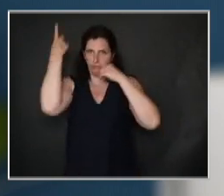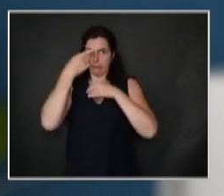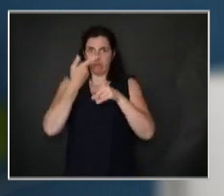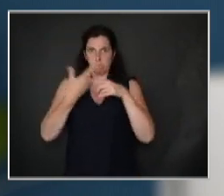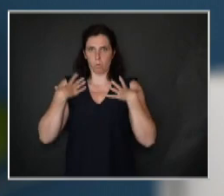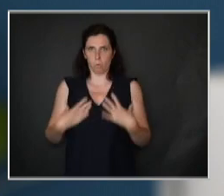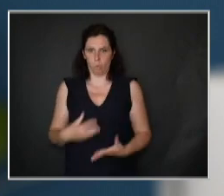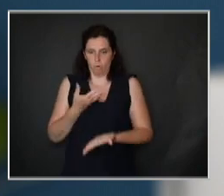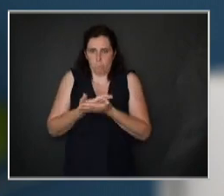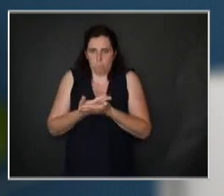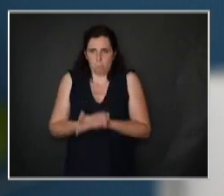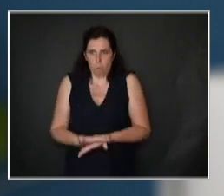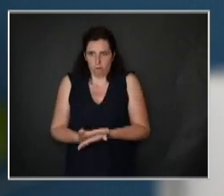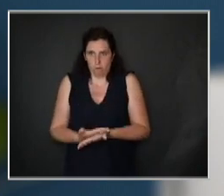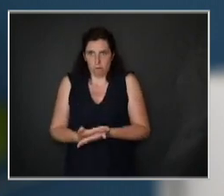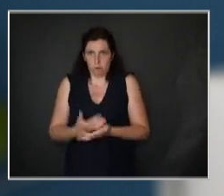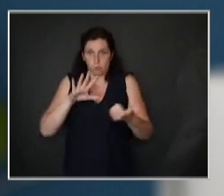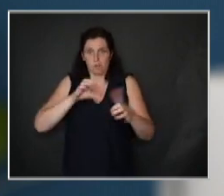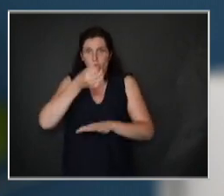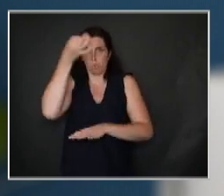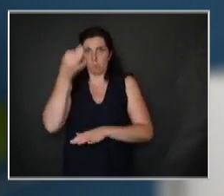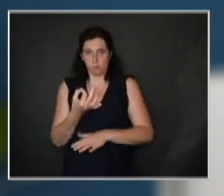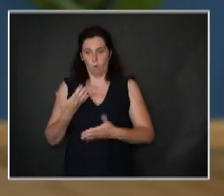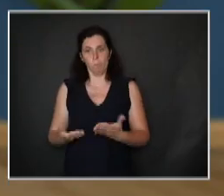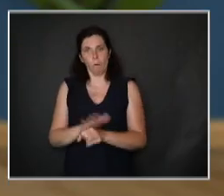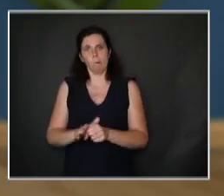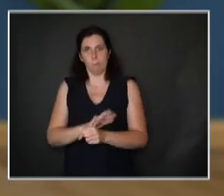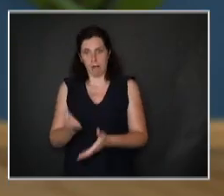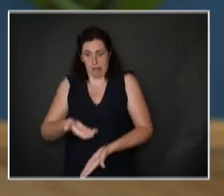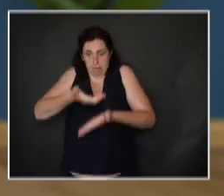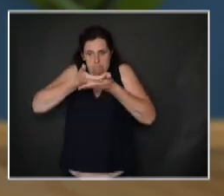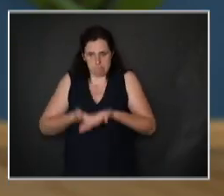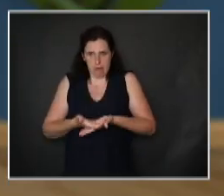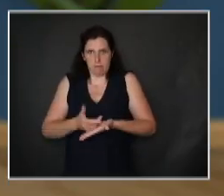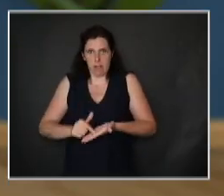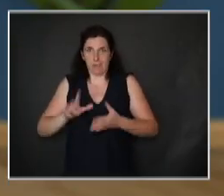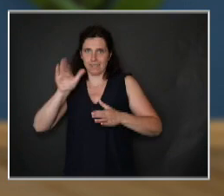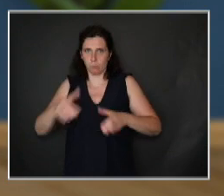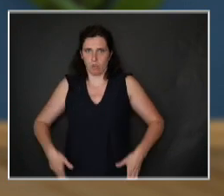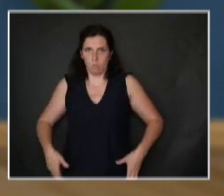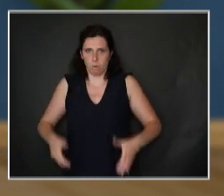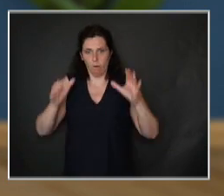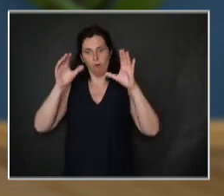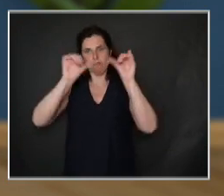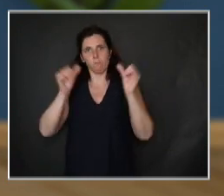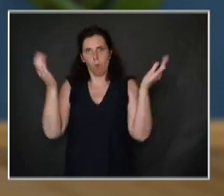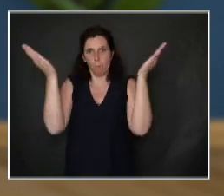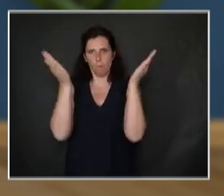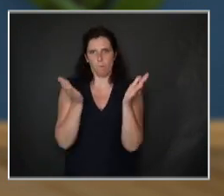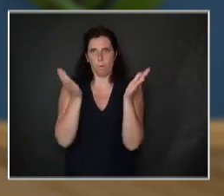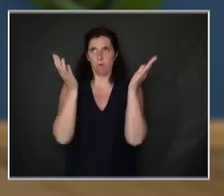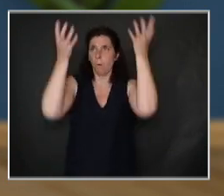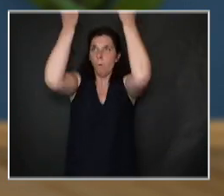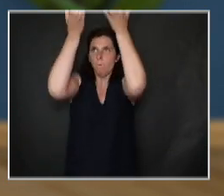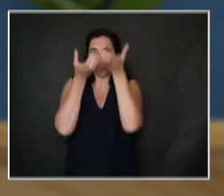soit 60% du total du poids du corps, d'où l'évolution du bassin en entonnoir.